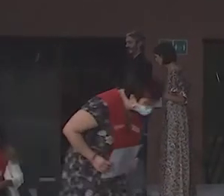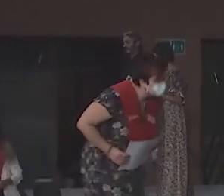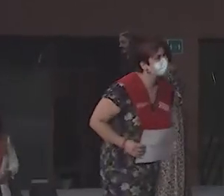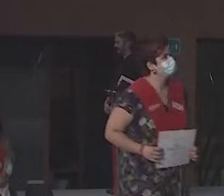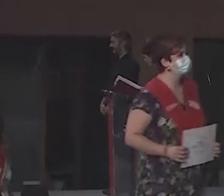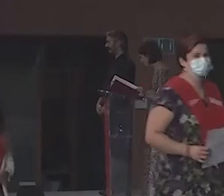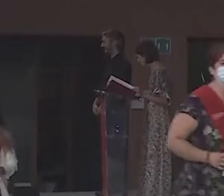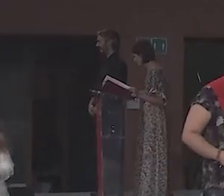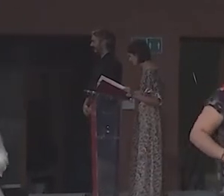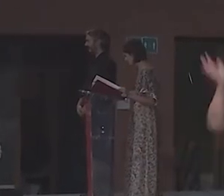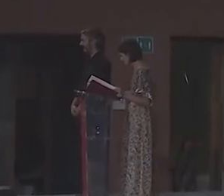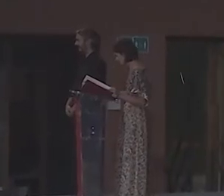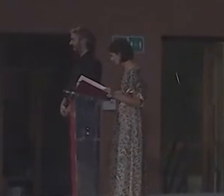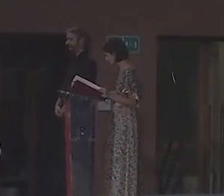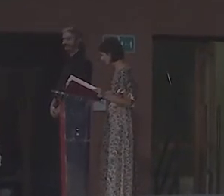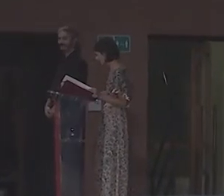Carlota Di Michele.